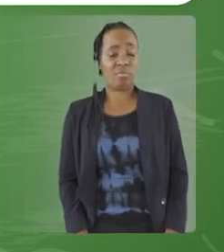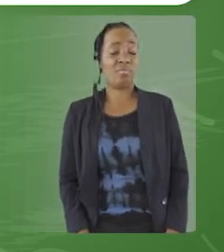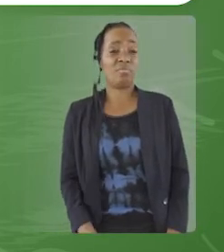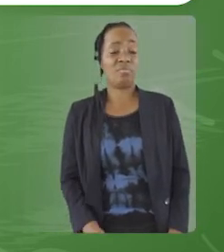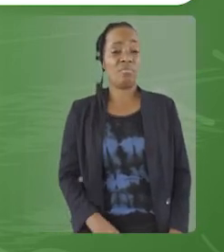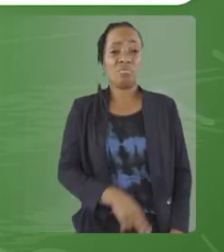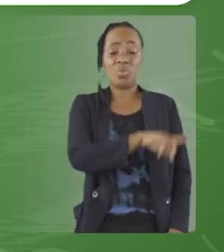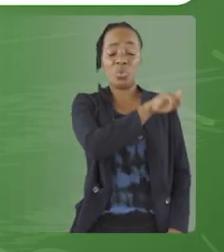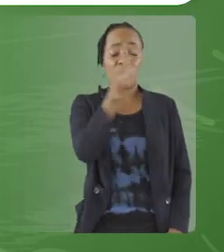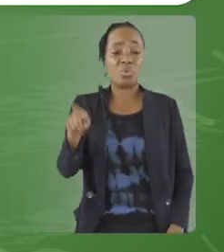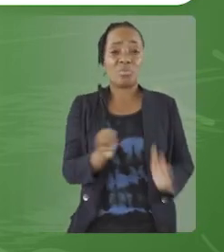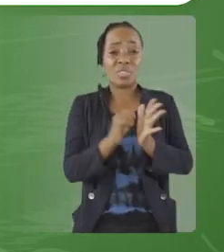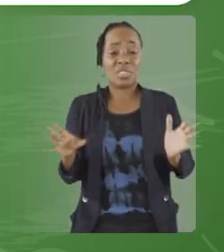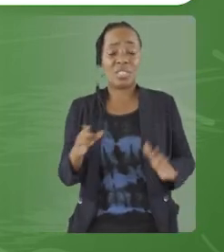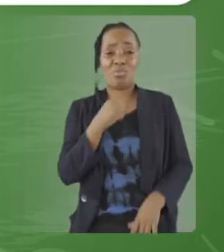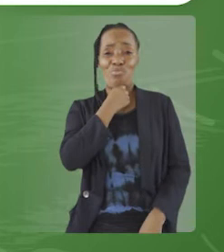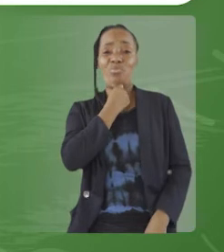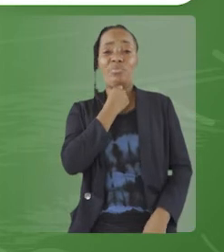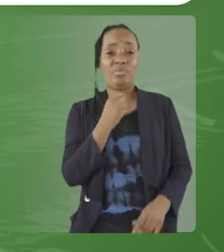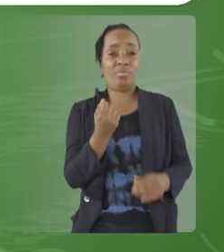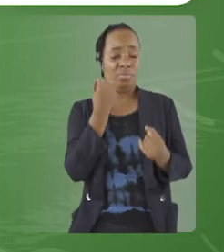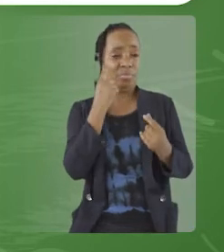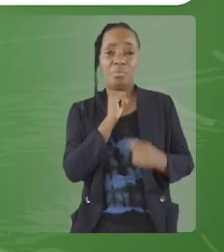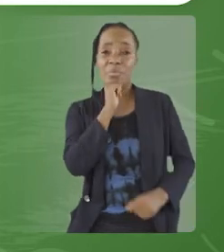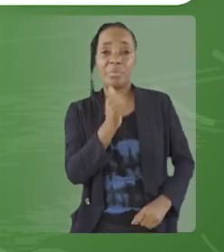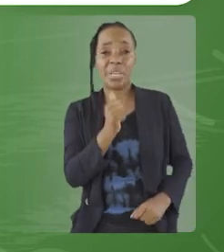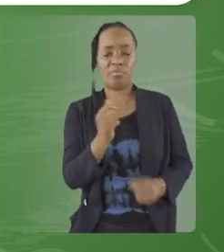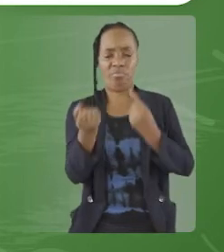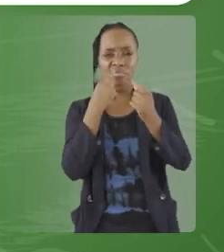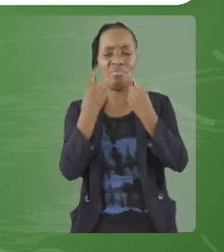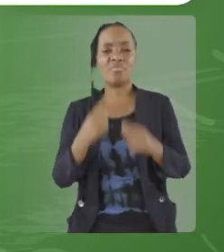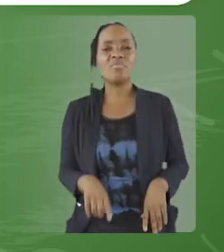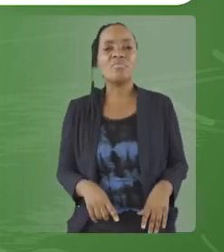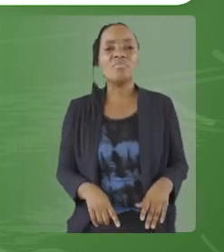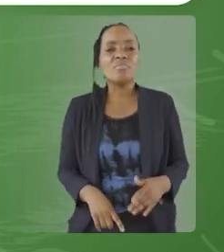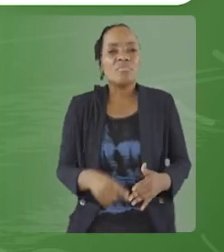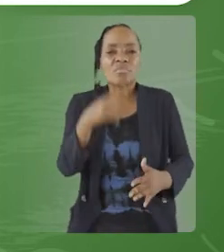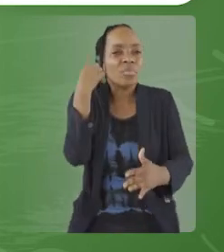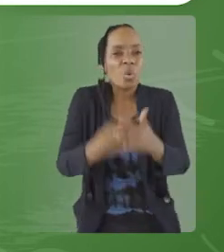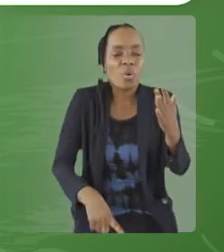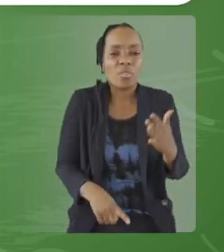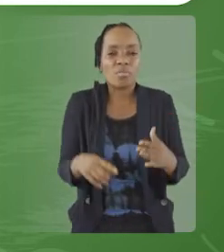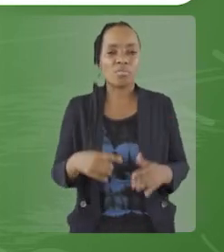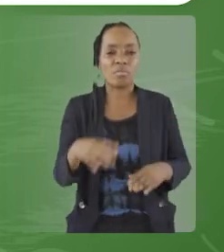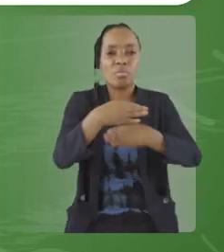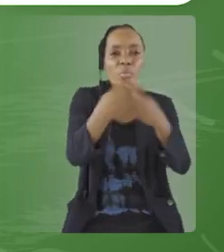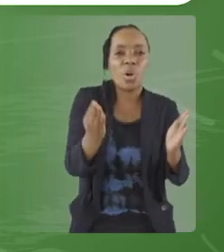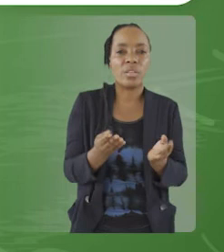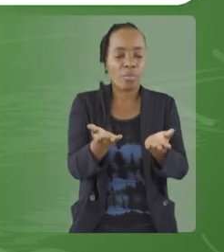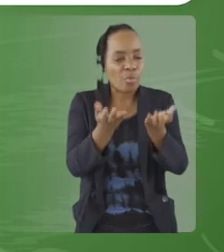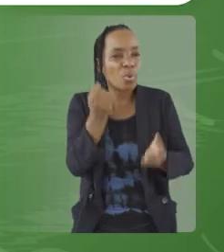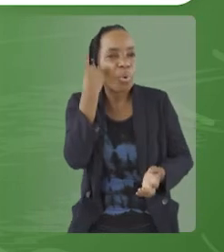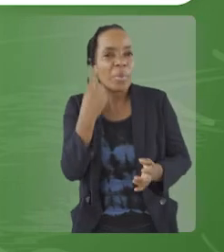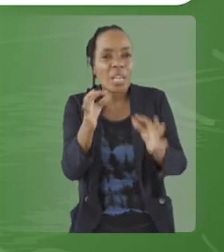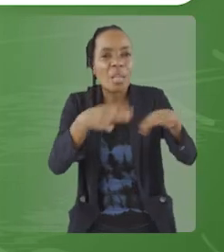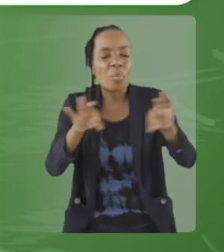Curieux, les élèves veulent découvrir l'importance de cette boîte et